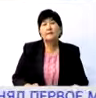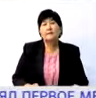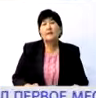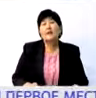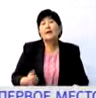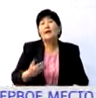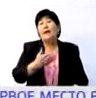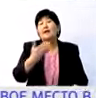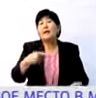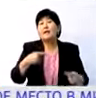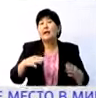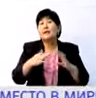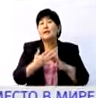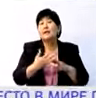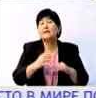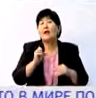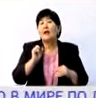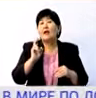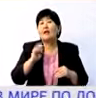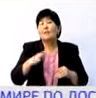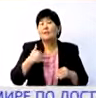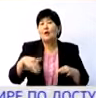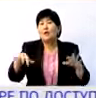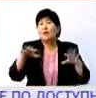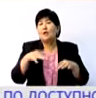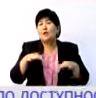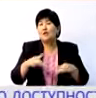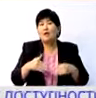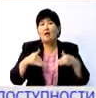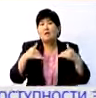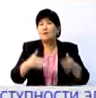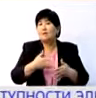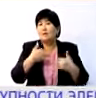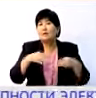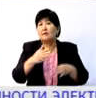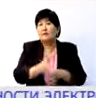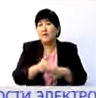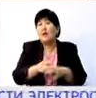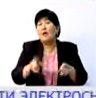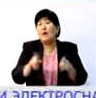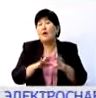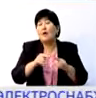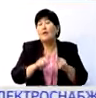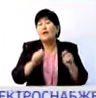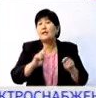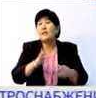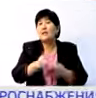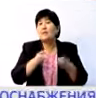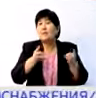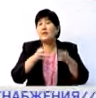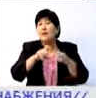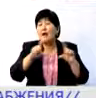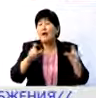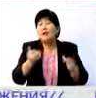Над головами ряда сельских акимов сгустились тучи, потому что дело не сдвинулось с мертвой точки. В их аулах не открыто ни пекарь, ни бани,